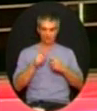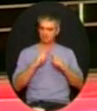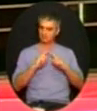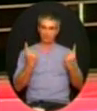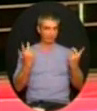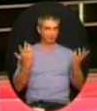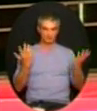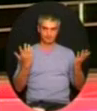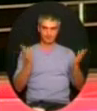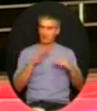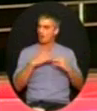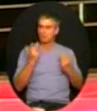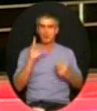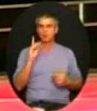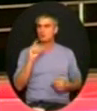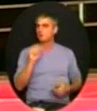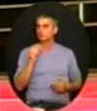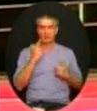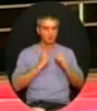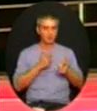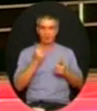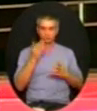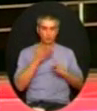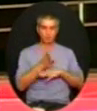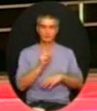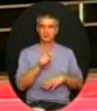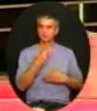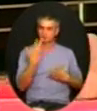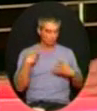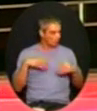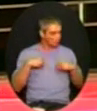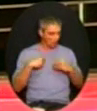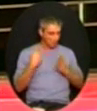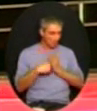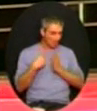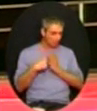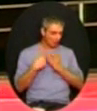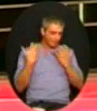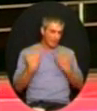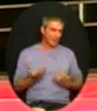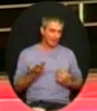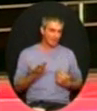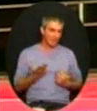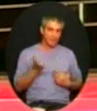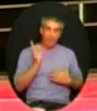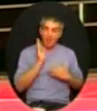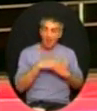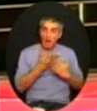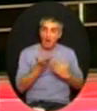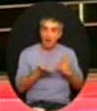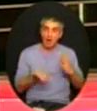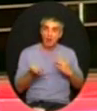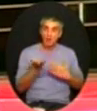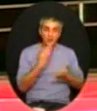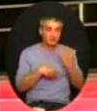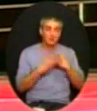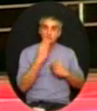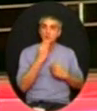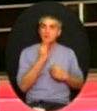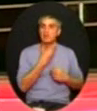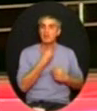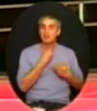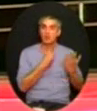אחרים. על מה דודי אמסלם נלחם כשהוא נכנס לכנסת והיה מוכן לשלם מחיר כבד? על העלאת שארית יהודי